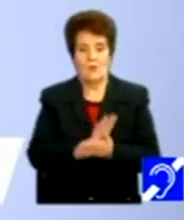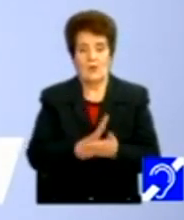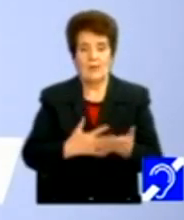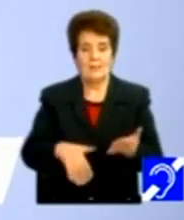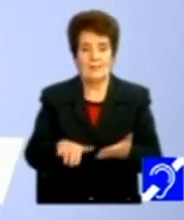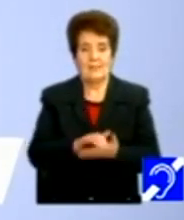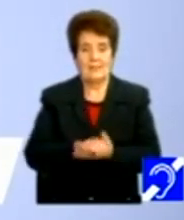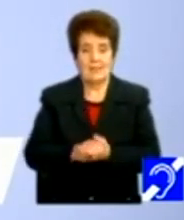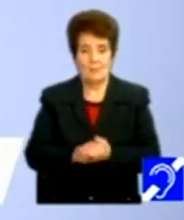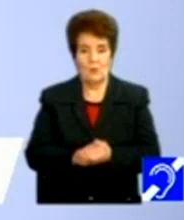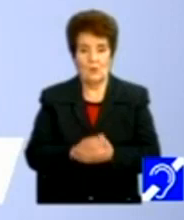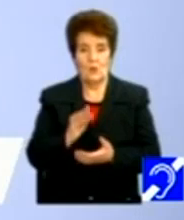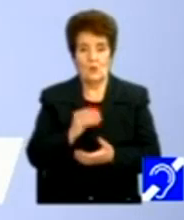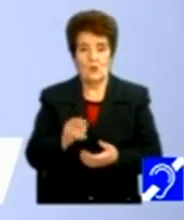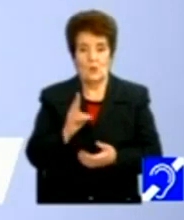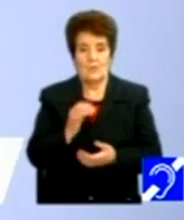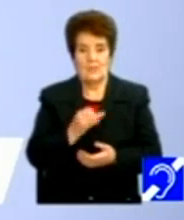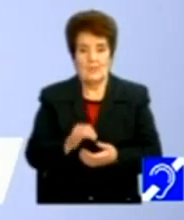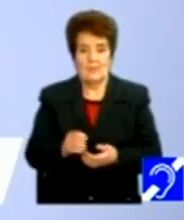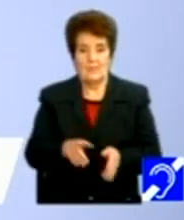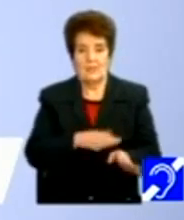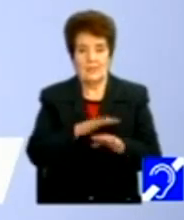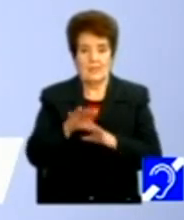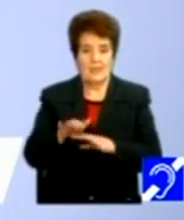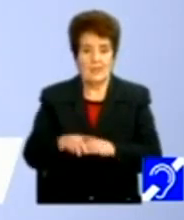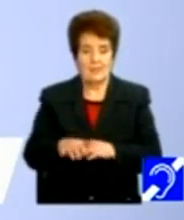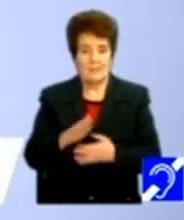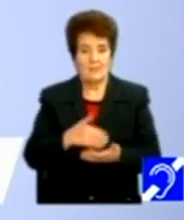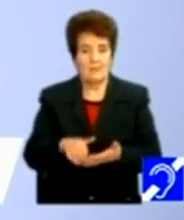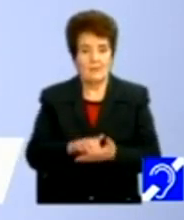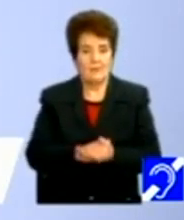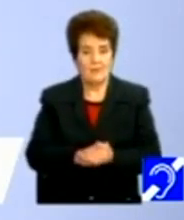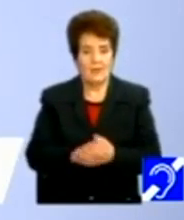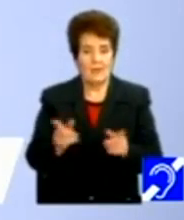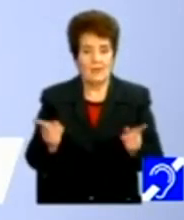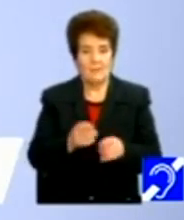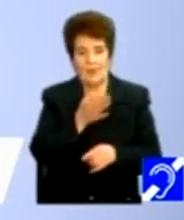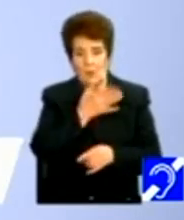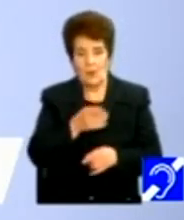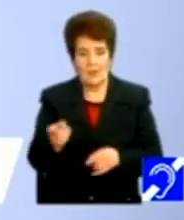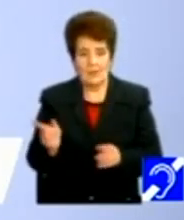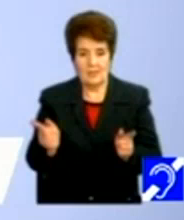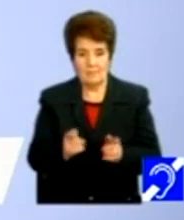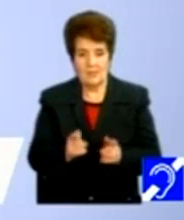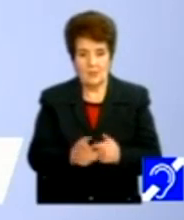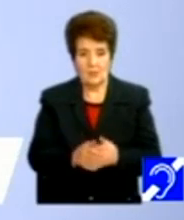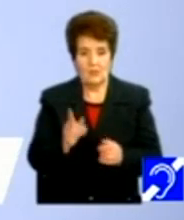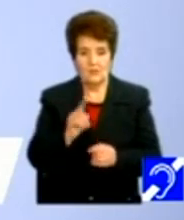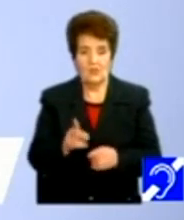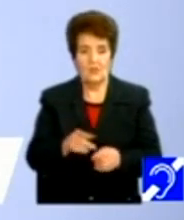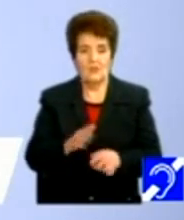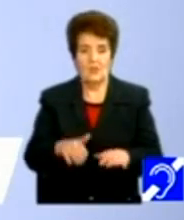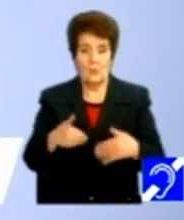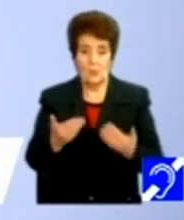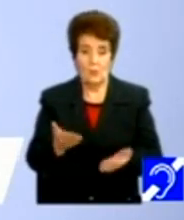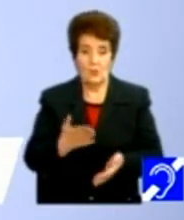sistemului de justiție printr-un transfer instituțional românesc într-o perioadă cât mai scurt. Asta este ceea ce ne